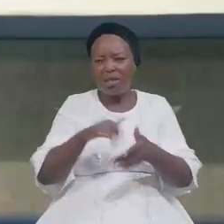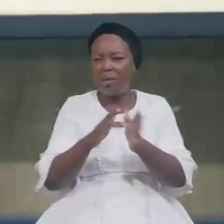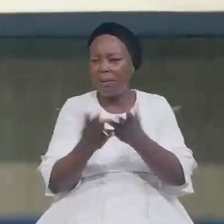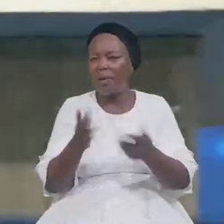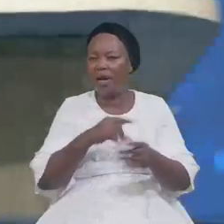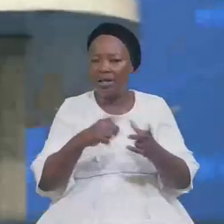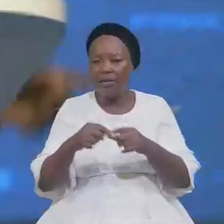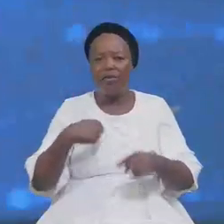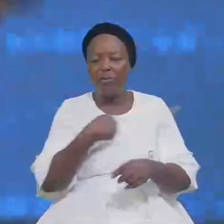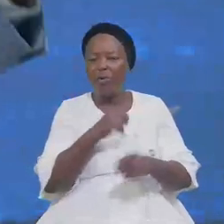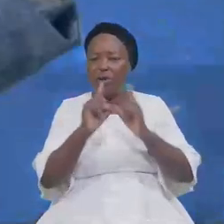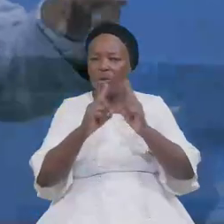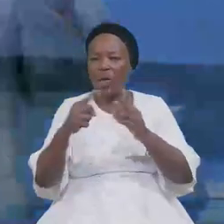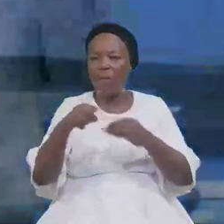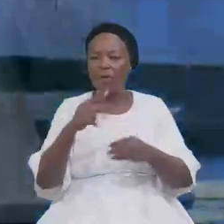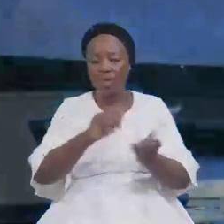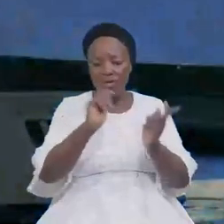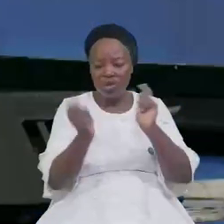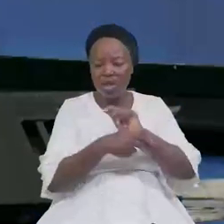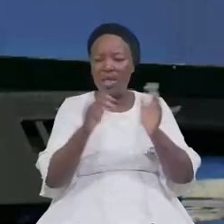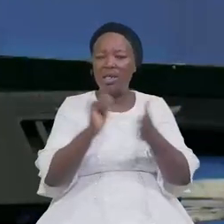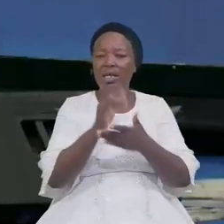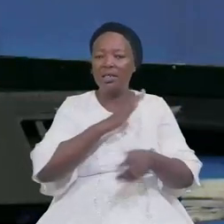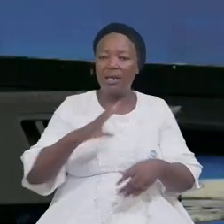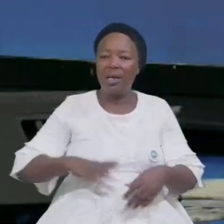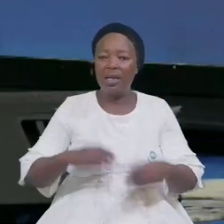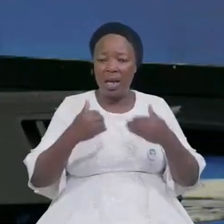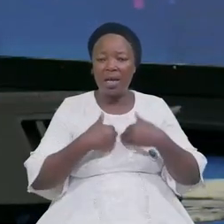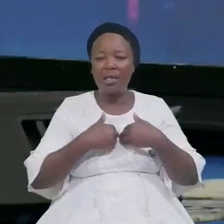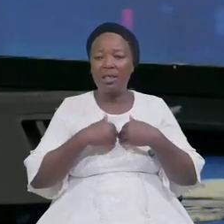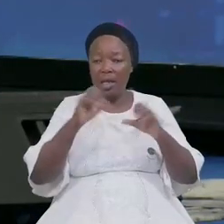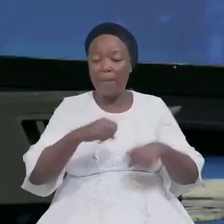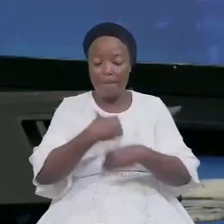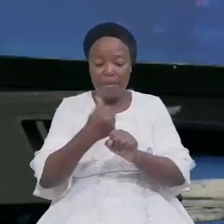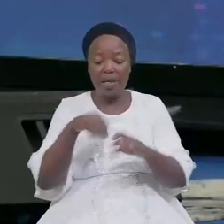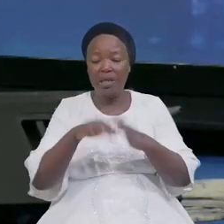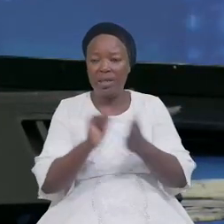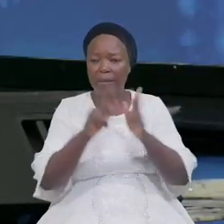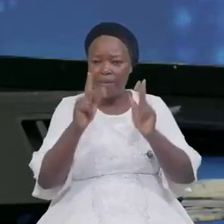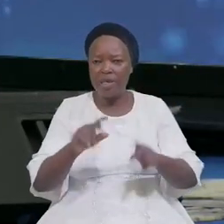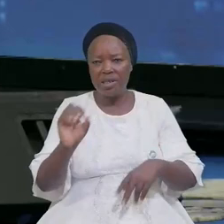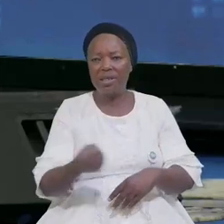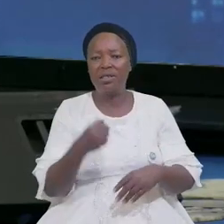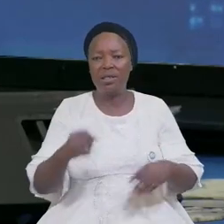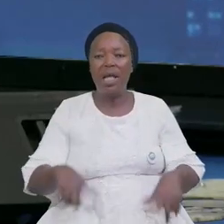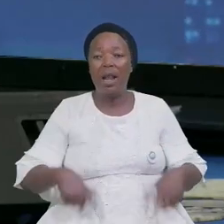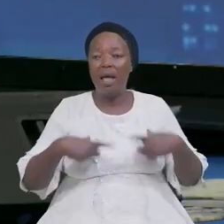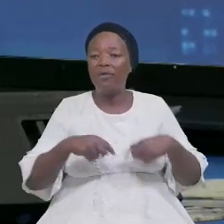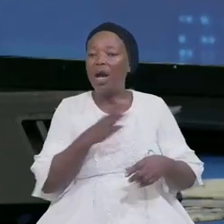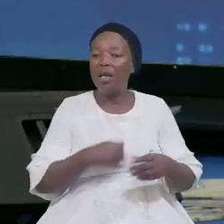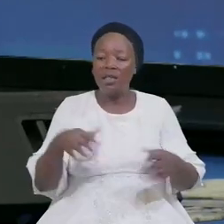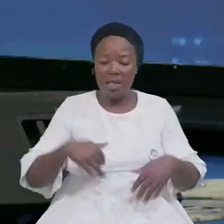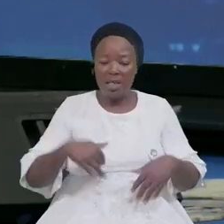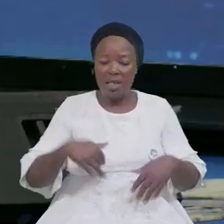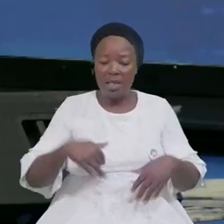parlons du changement que Christ peut apporter dans la vie de cet individu. Mais jusqu'à ce jour, jusqu'à ce